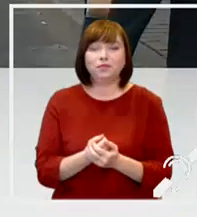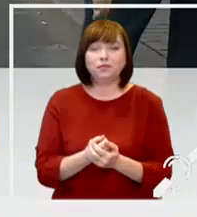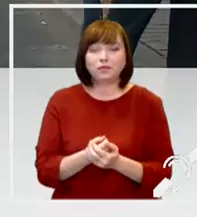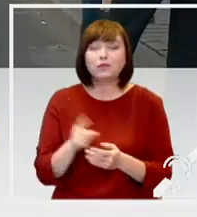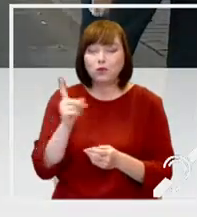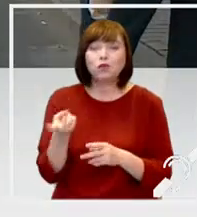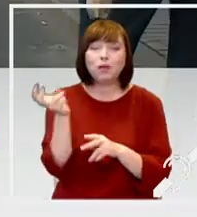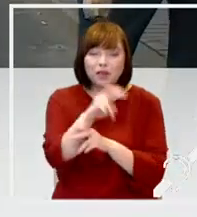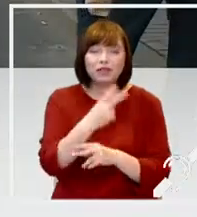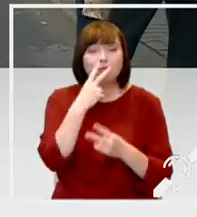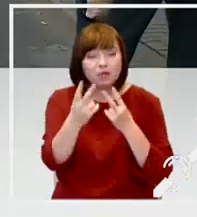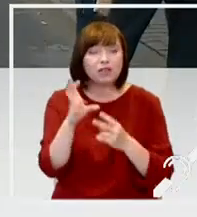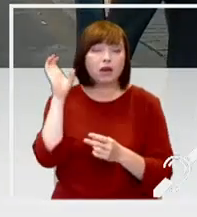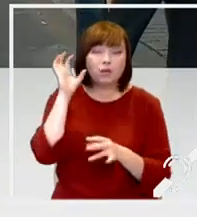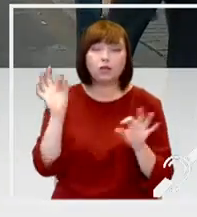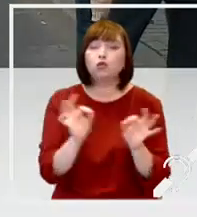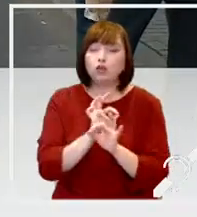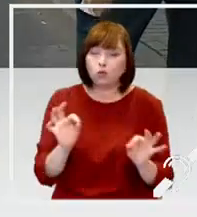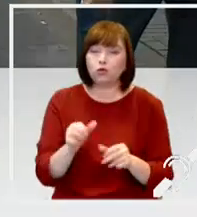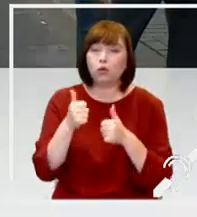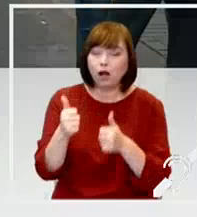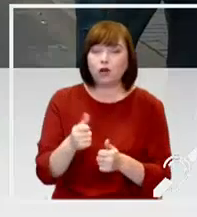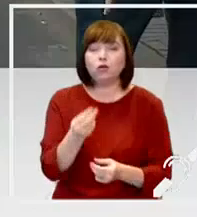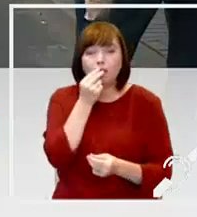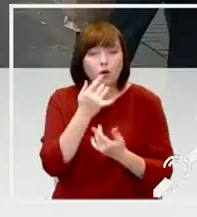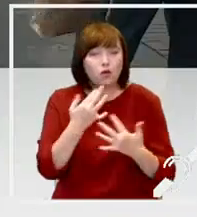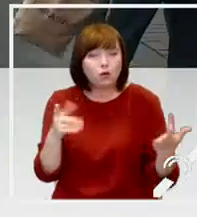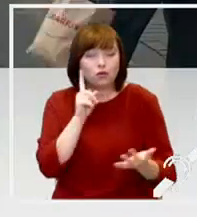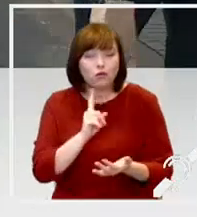Sunteți așteptați pentru a vă bucura de muzică de calitate, bucate